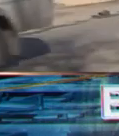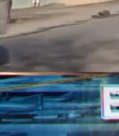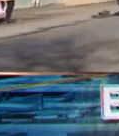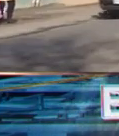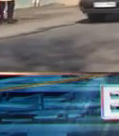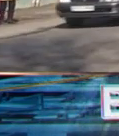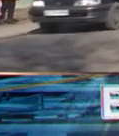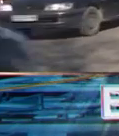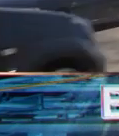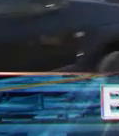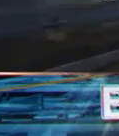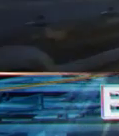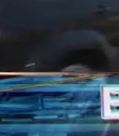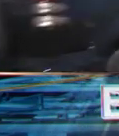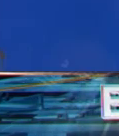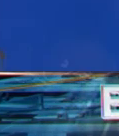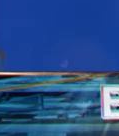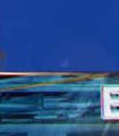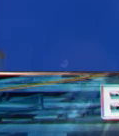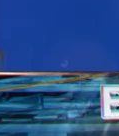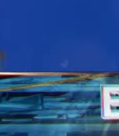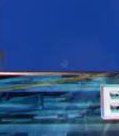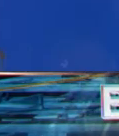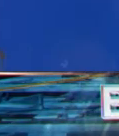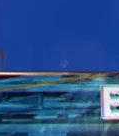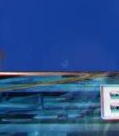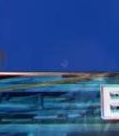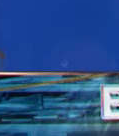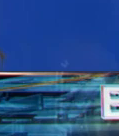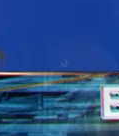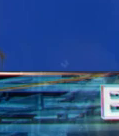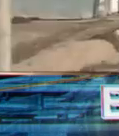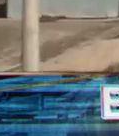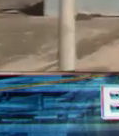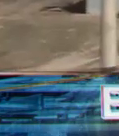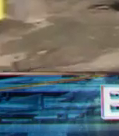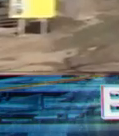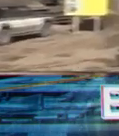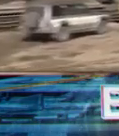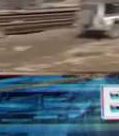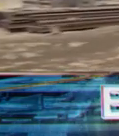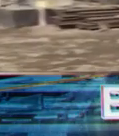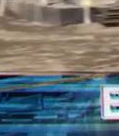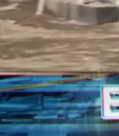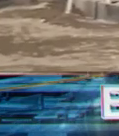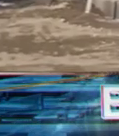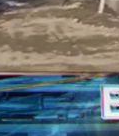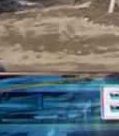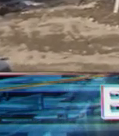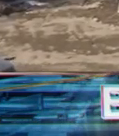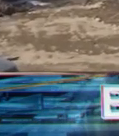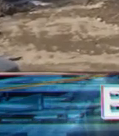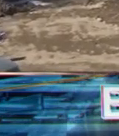Шілдеде шамалған бекетіндегі жаяу жүргіншілерге арналған аспалы өткел пайдалануға беріледі. Ал пойыз жолы үстінен өтетін көпір